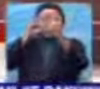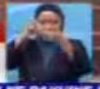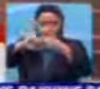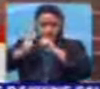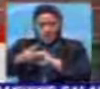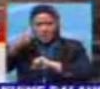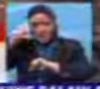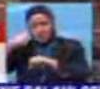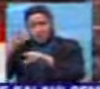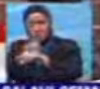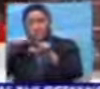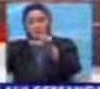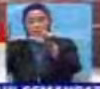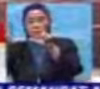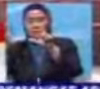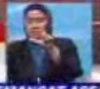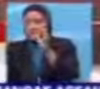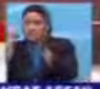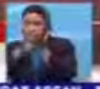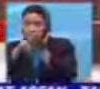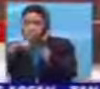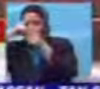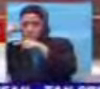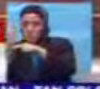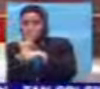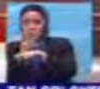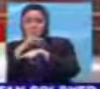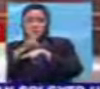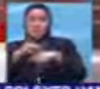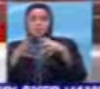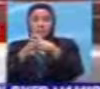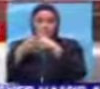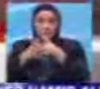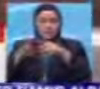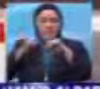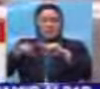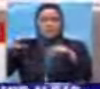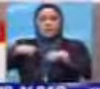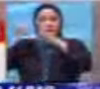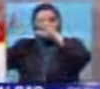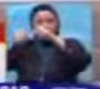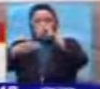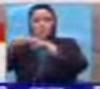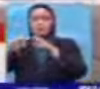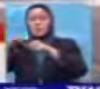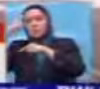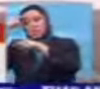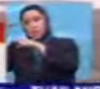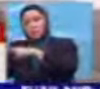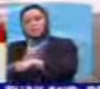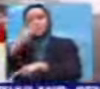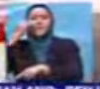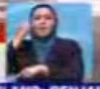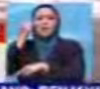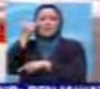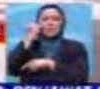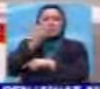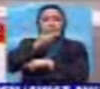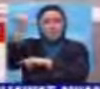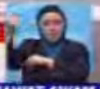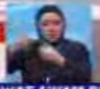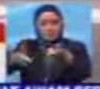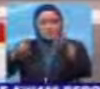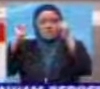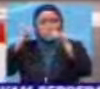berlatih di Amerika Syarikat, beliau berharap urusan untuk menjalani latihan di Mexico dapat dipercepat. Peluang berlatih bersama bekas juara dunia itu